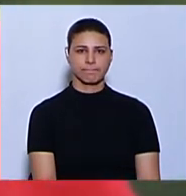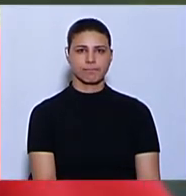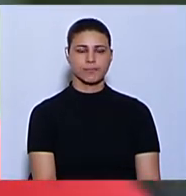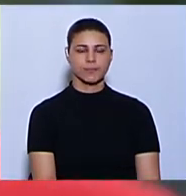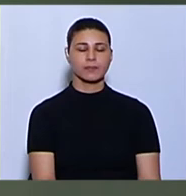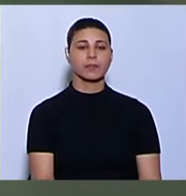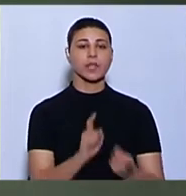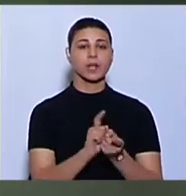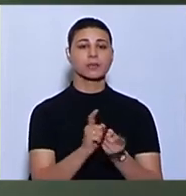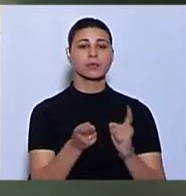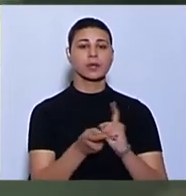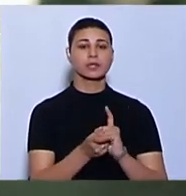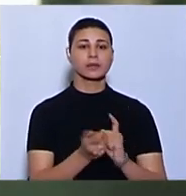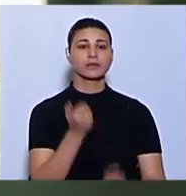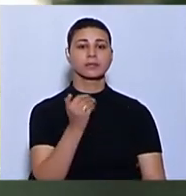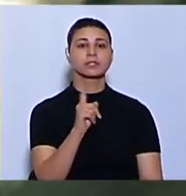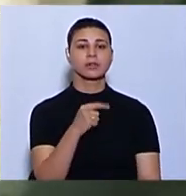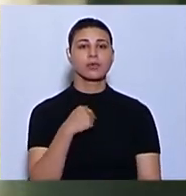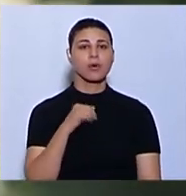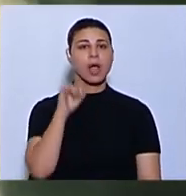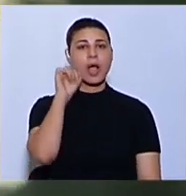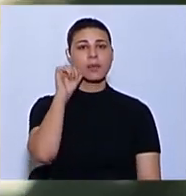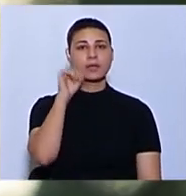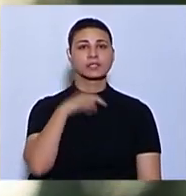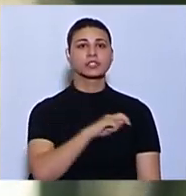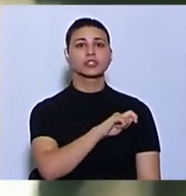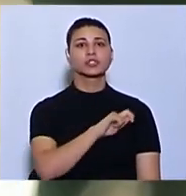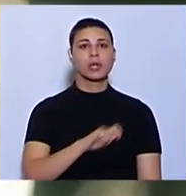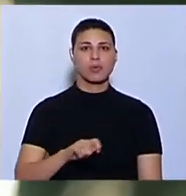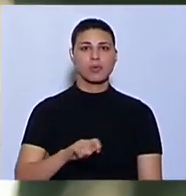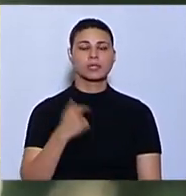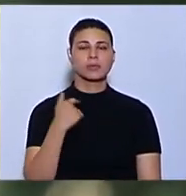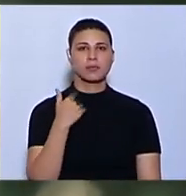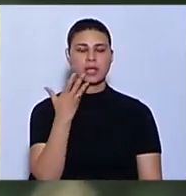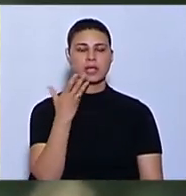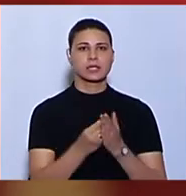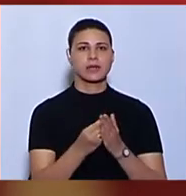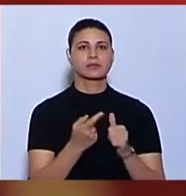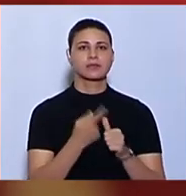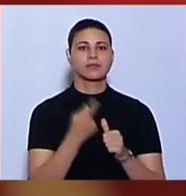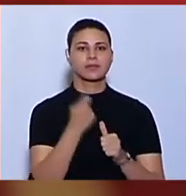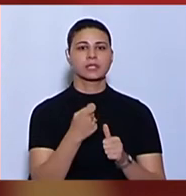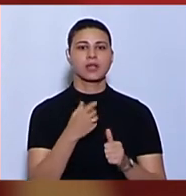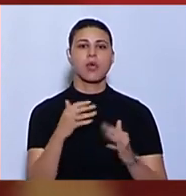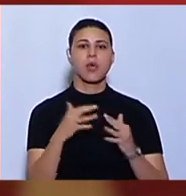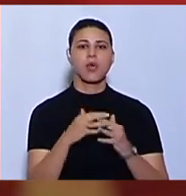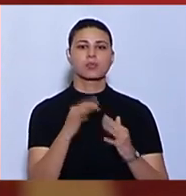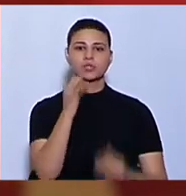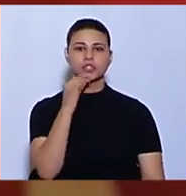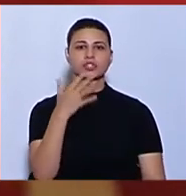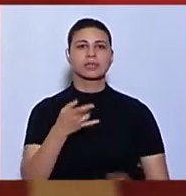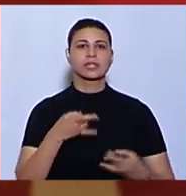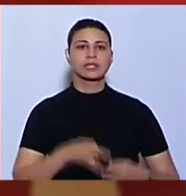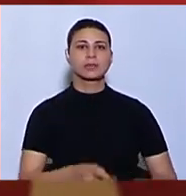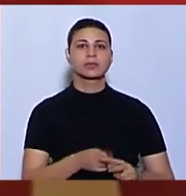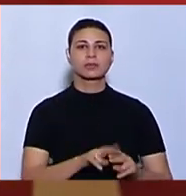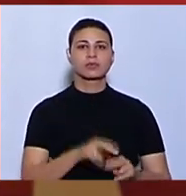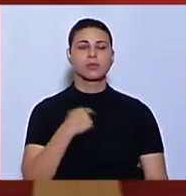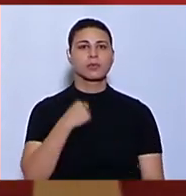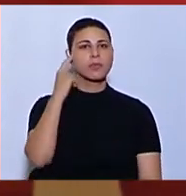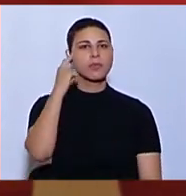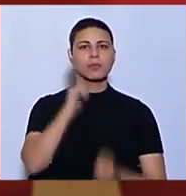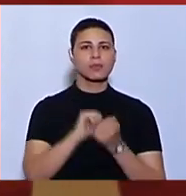მიუხედავად იმისა, რომ ვარ აფხაზეთიდან, ჩემ თავს ოჯახი ომის შემდეგ დაბადებულს, იმიტომ რომ არაფერი მახსოვს და რაღაც მოგონება, ასე ვთქვათ, სარიელია